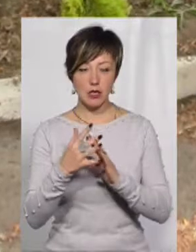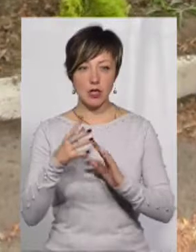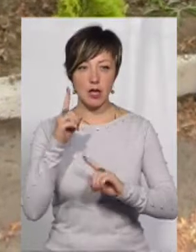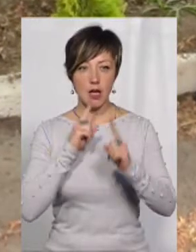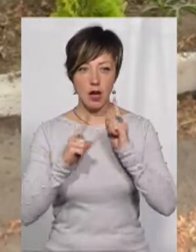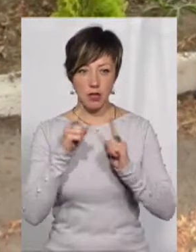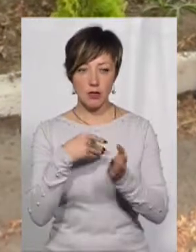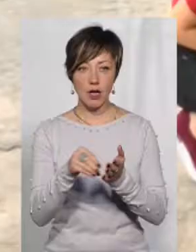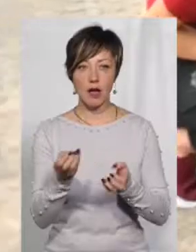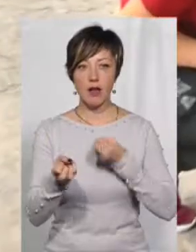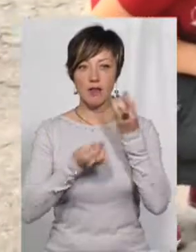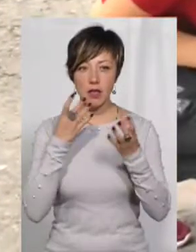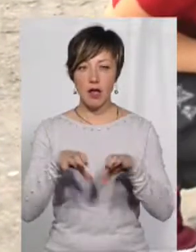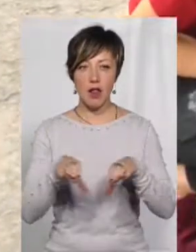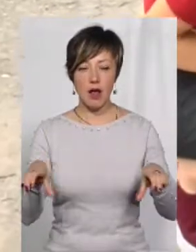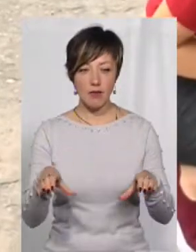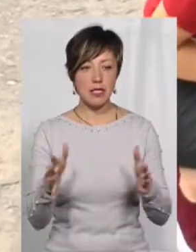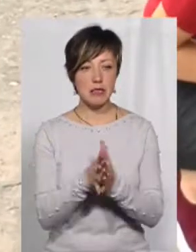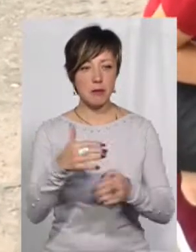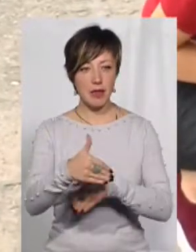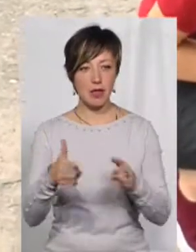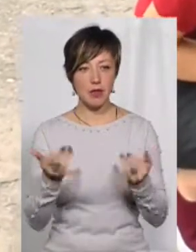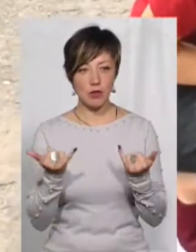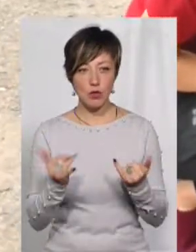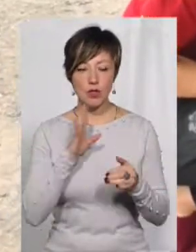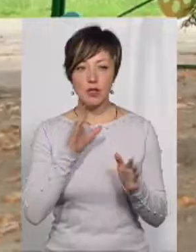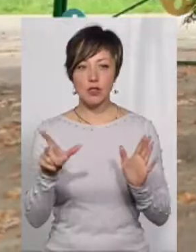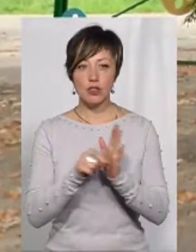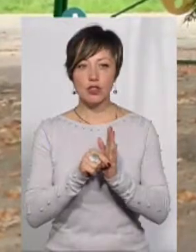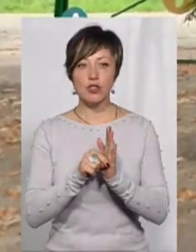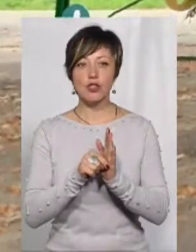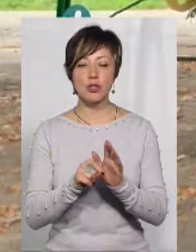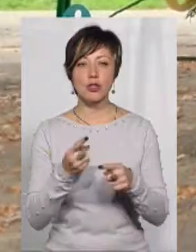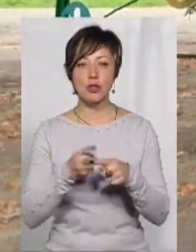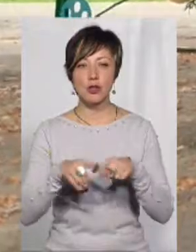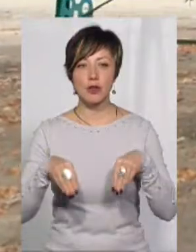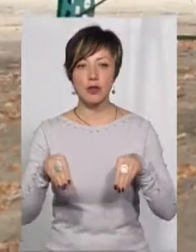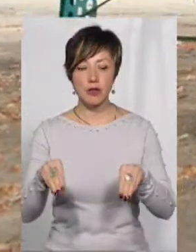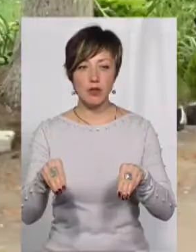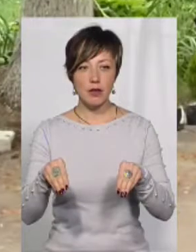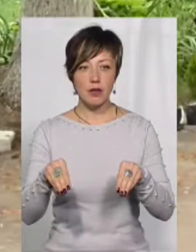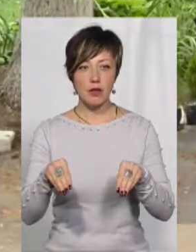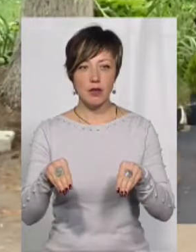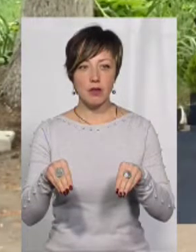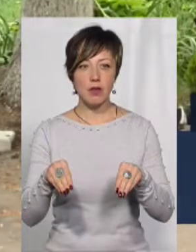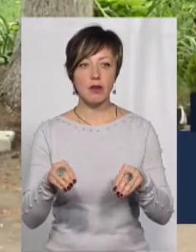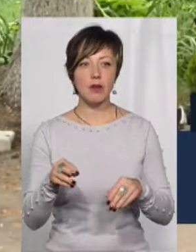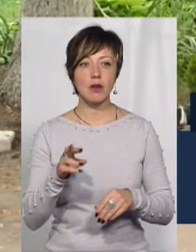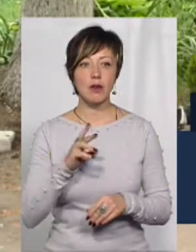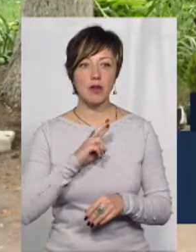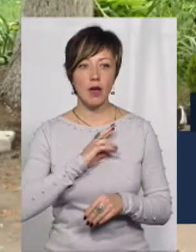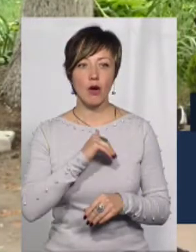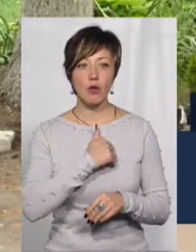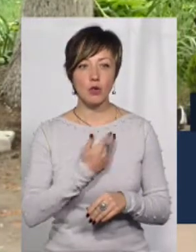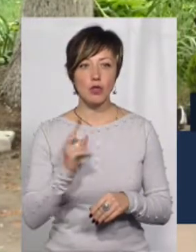кущі та квіти, а ще дві лавки і два смітники. Сьогодні дівчата разом із друзями висаджують рослини на шкільному подвір'ї. Я б хотіла,